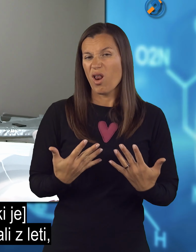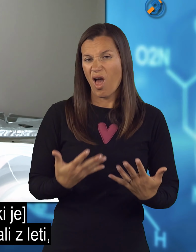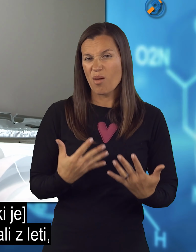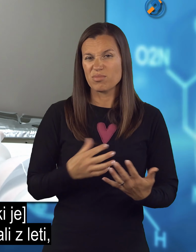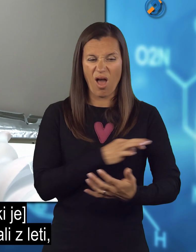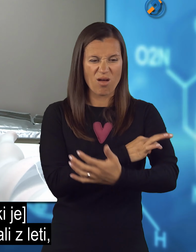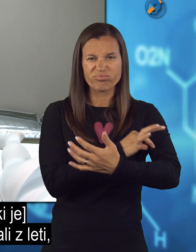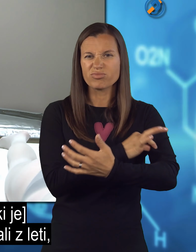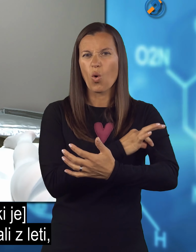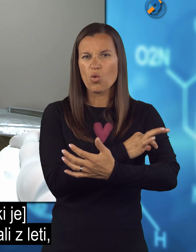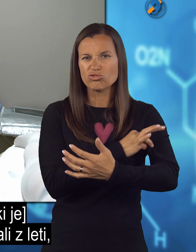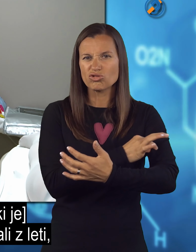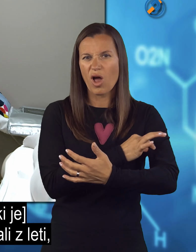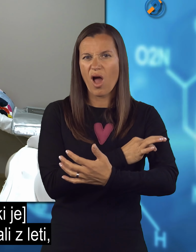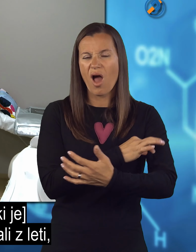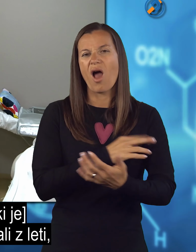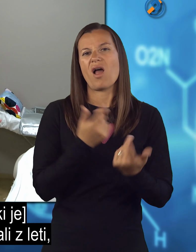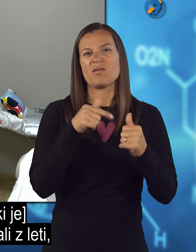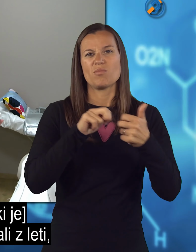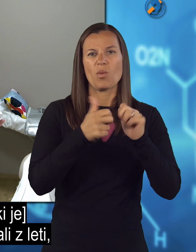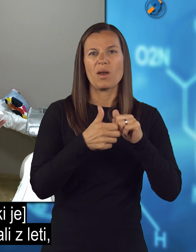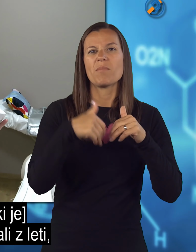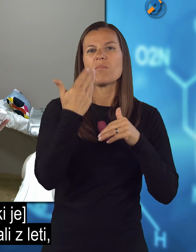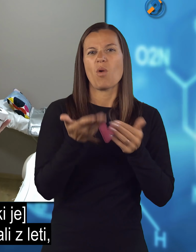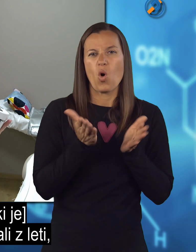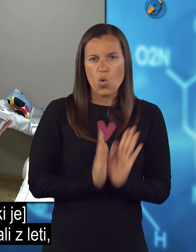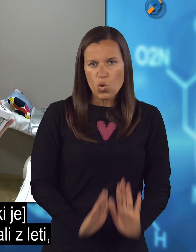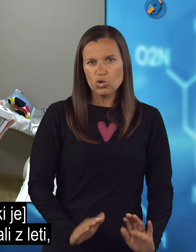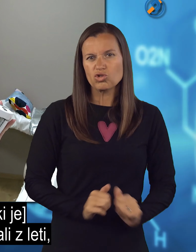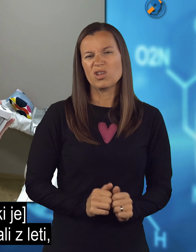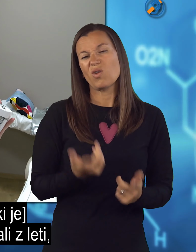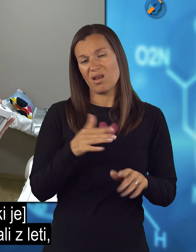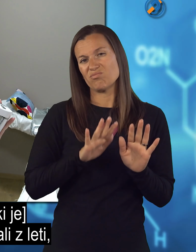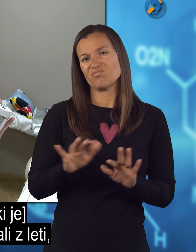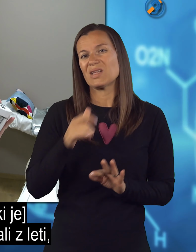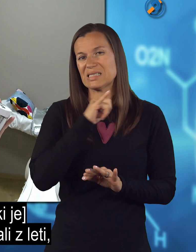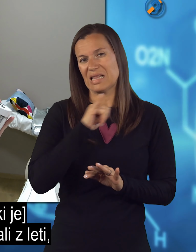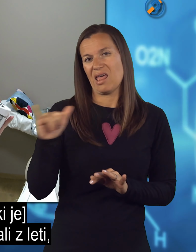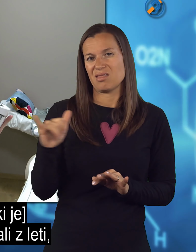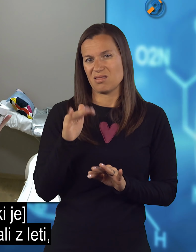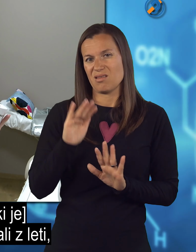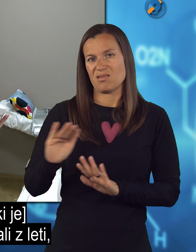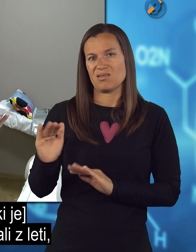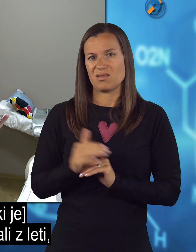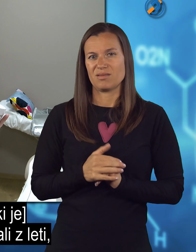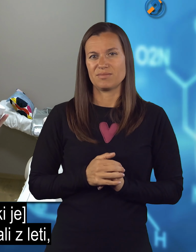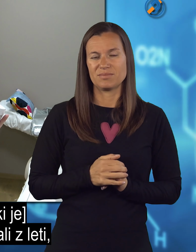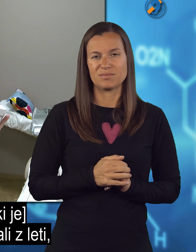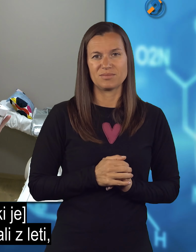Ohlapna koža, problem po hujšanju ali z leti,